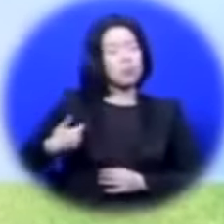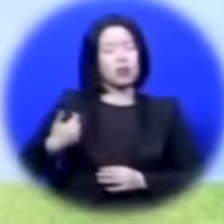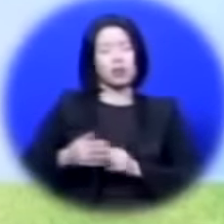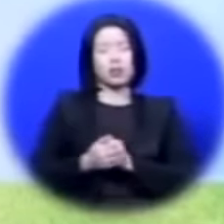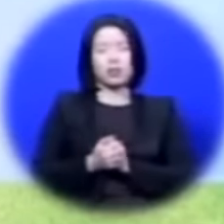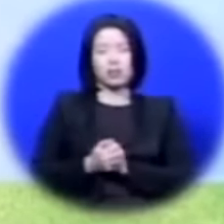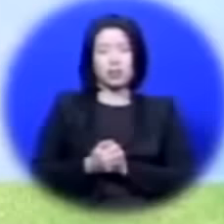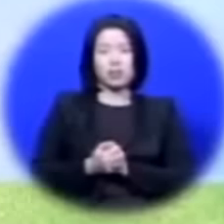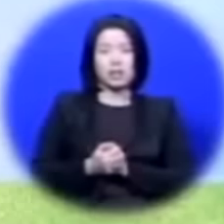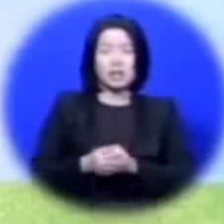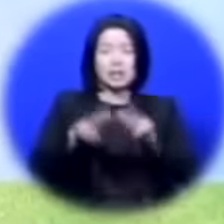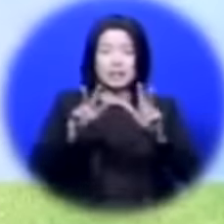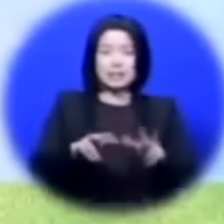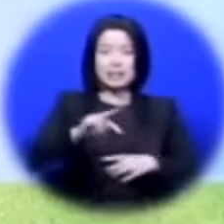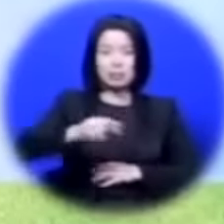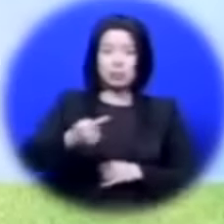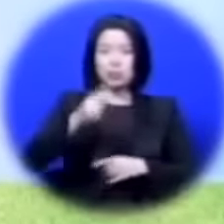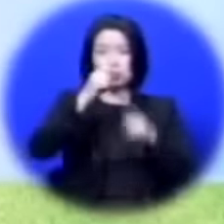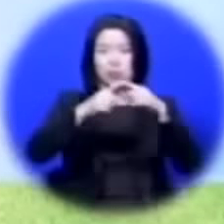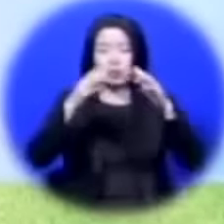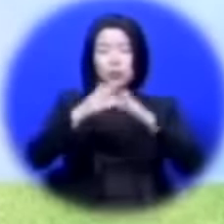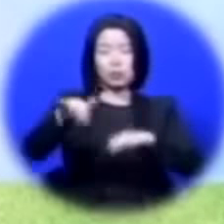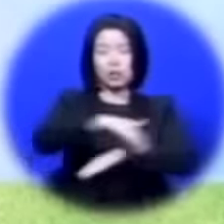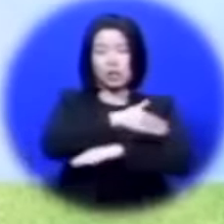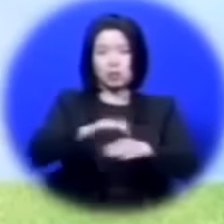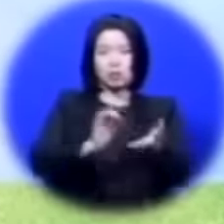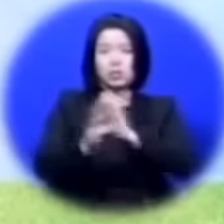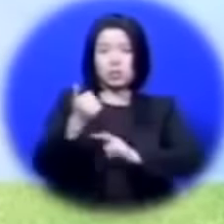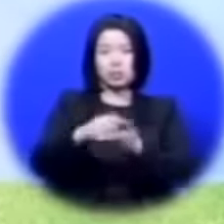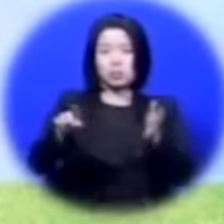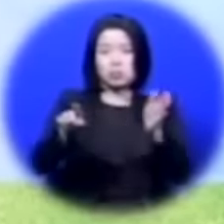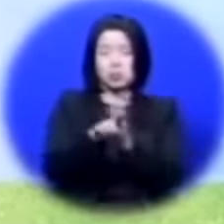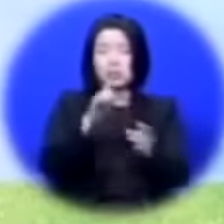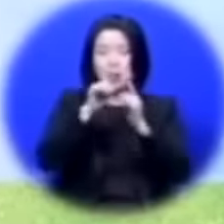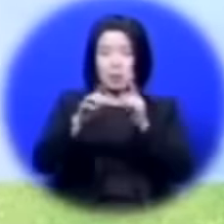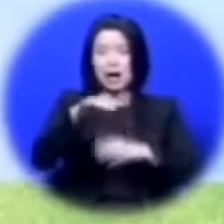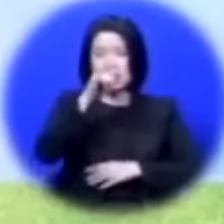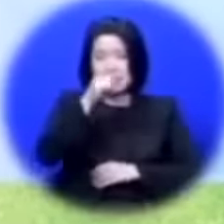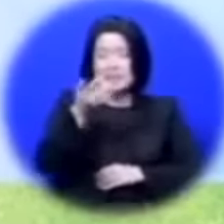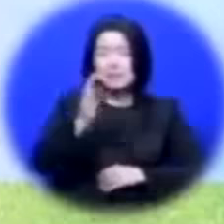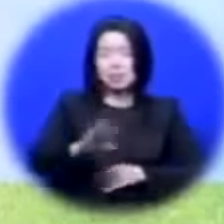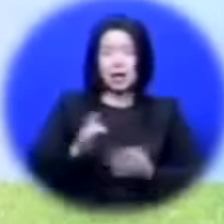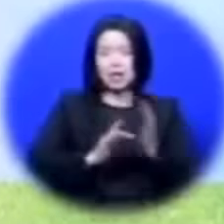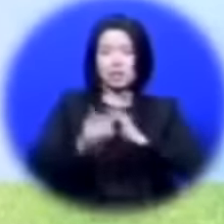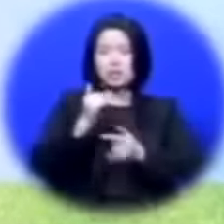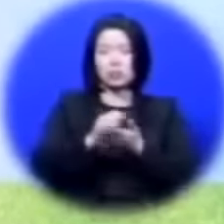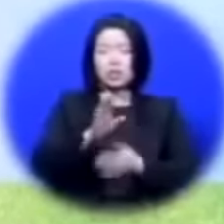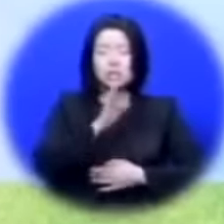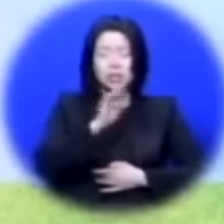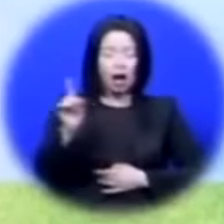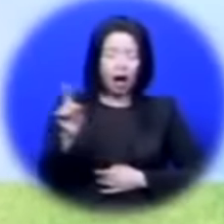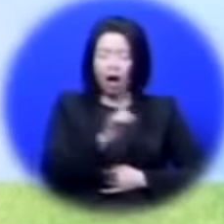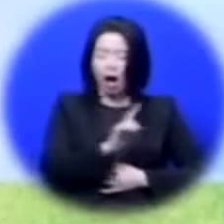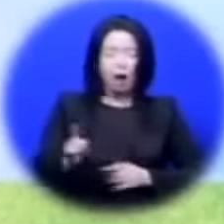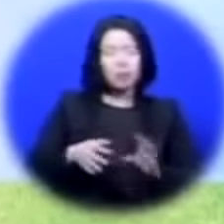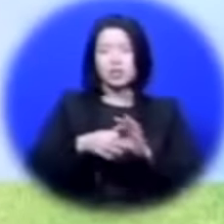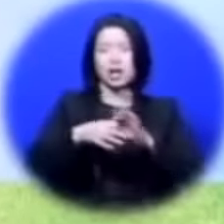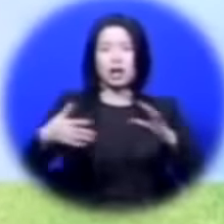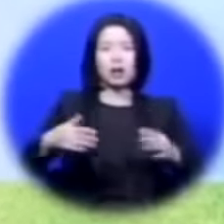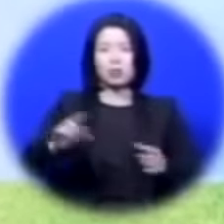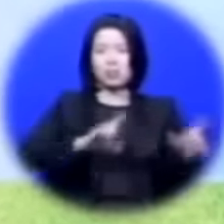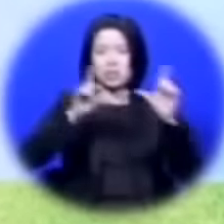몰라요 지금도 교회를 다니고 예수를 믿는다면서 예수님과의 실제로 아무 상관이 없이 사는 사람들이